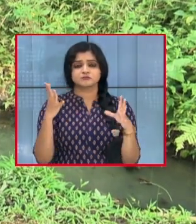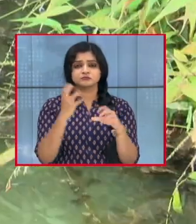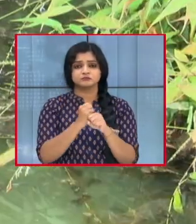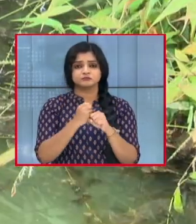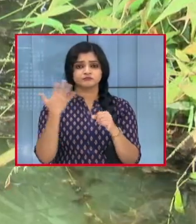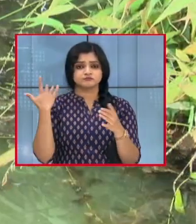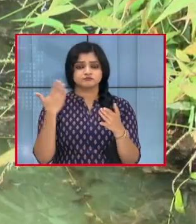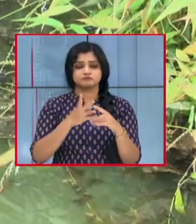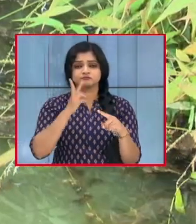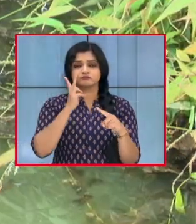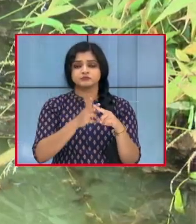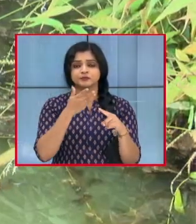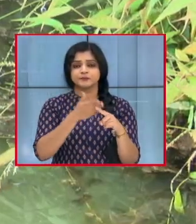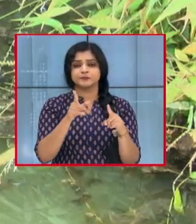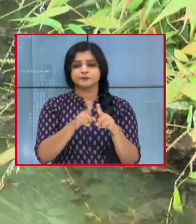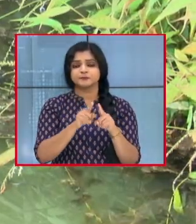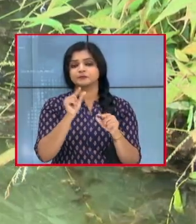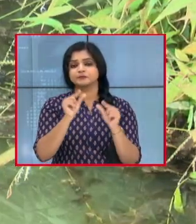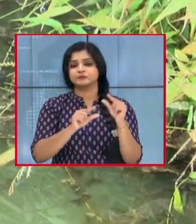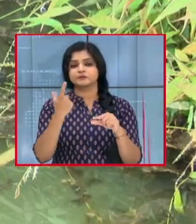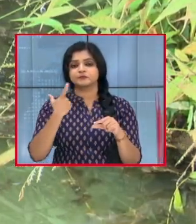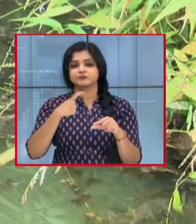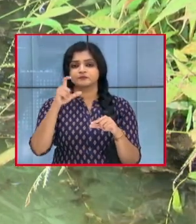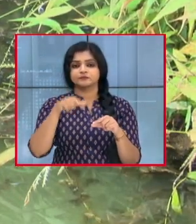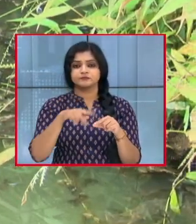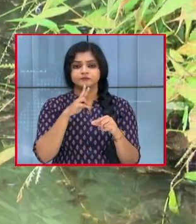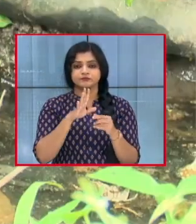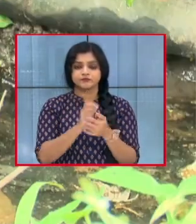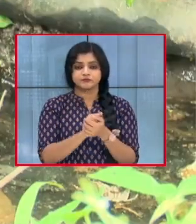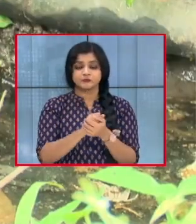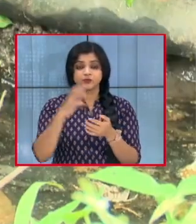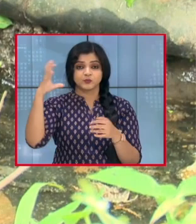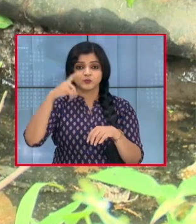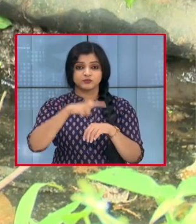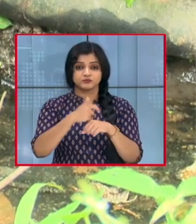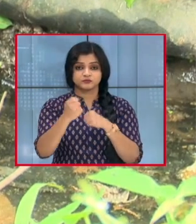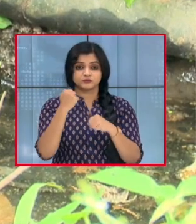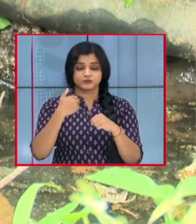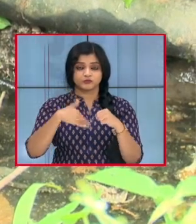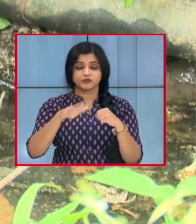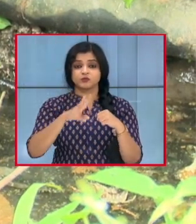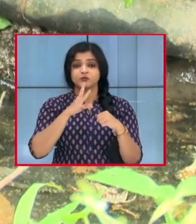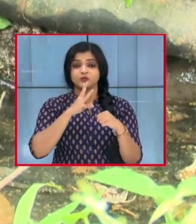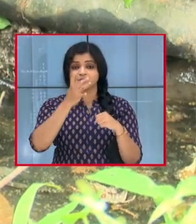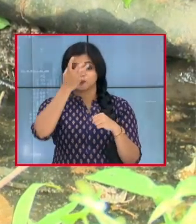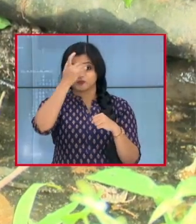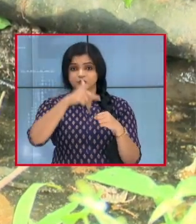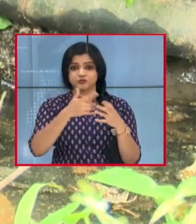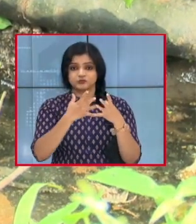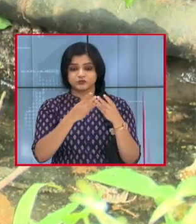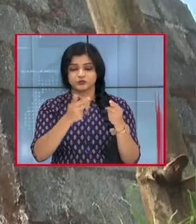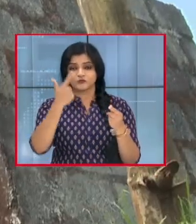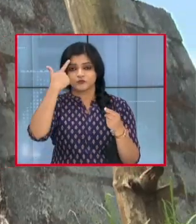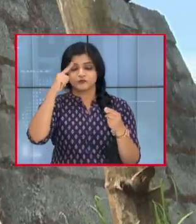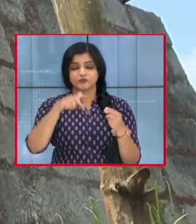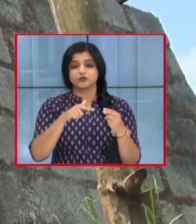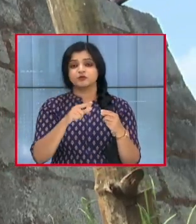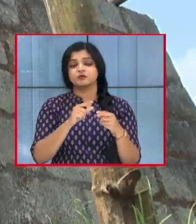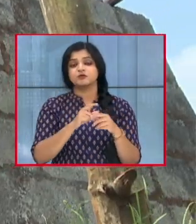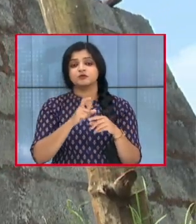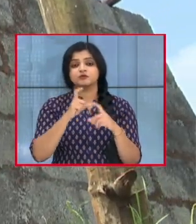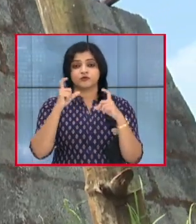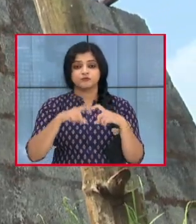ബന്ധപ്പെട്ടവർ ചെയ്തിട്ടില്ലെന്നാണ് ഊരുകാരുടെ ആക്ഷേപം. വേനൽ കടുക്കും മുൻപേ കുടിവെള്ള പ്രശ്നത്തിന് ശാശ്വത പരിഹാരം